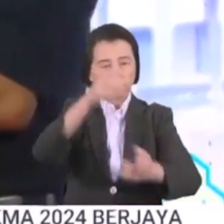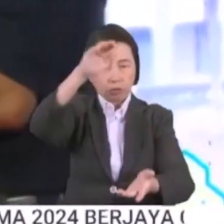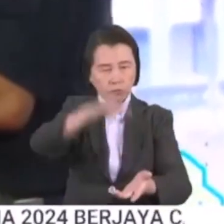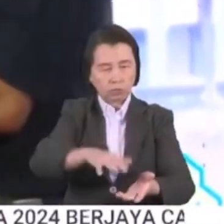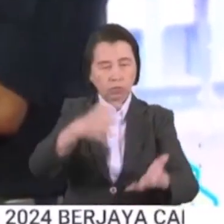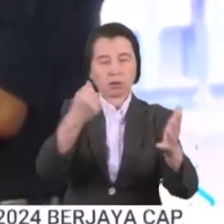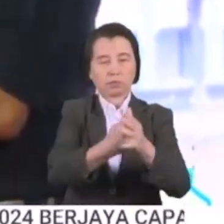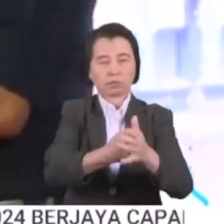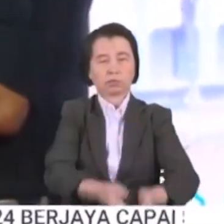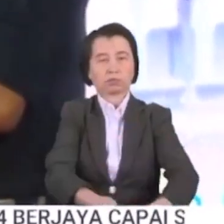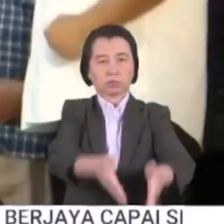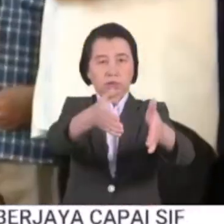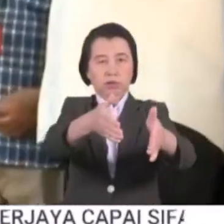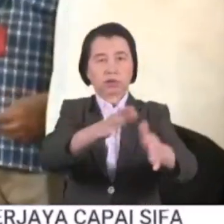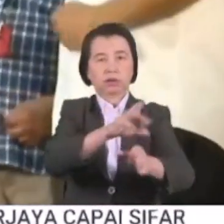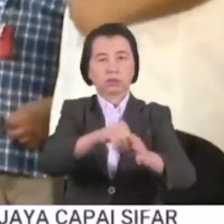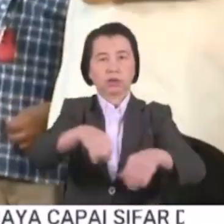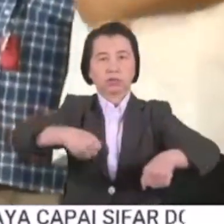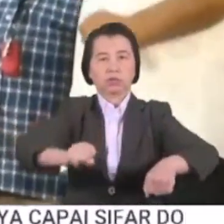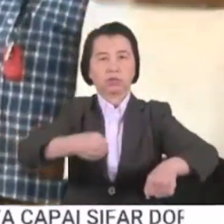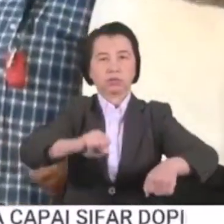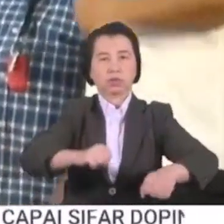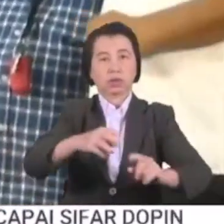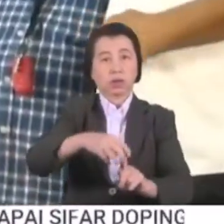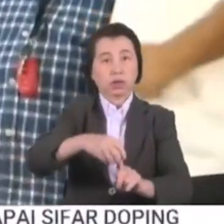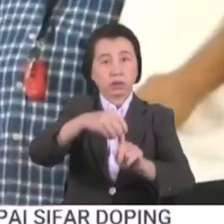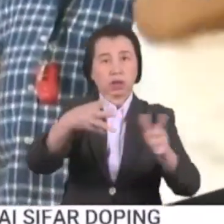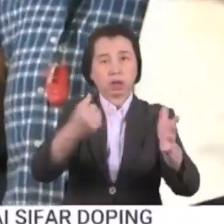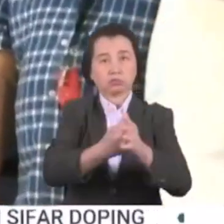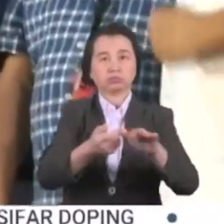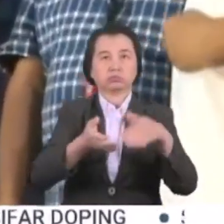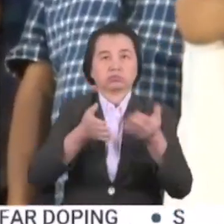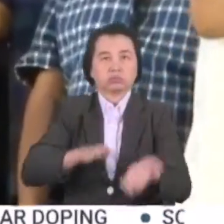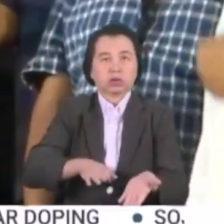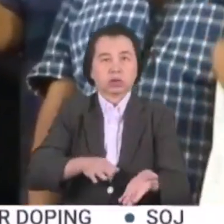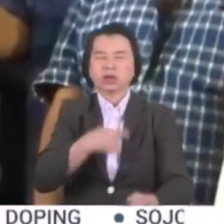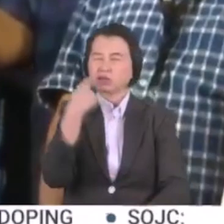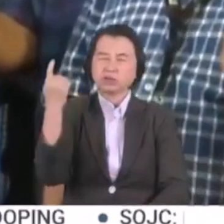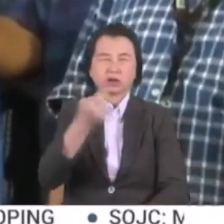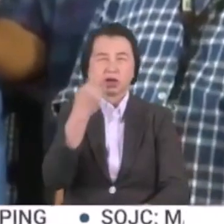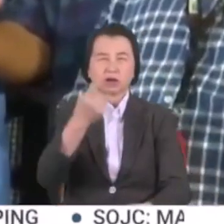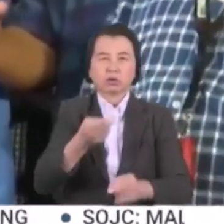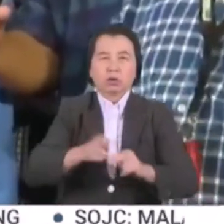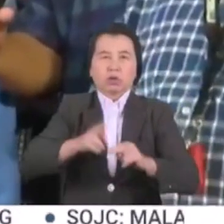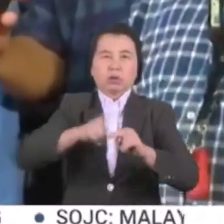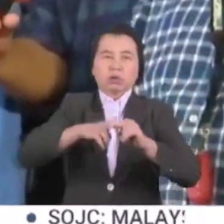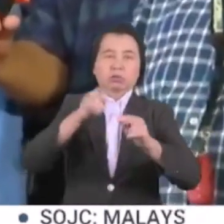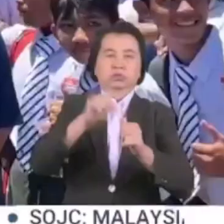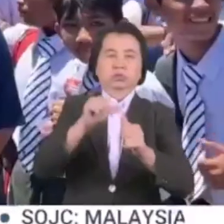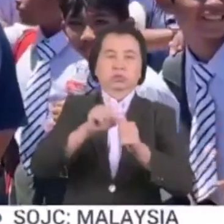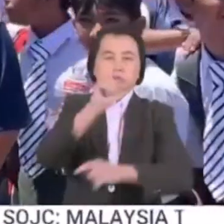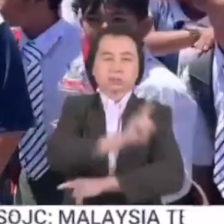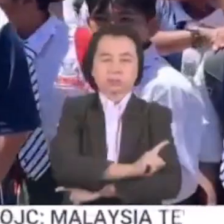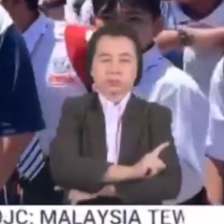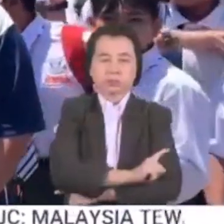mengurangkan kemalangan jalan raya melibatkan motosikal terutama kemalangan maut yang sentiasa meningkat setiap